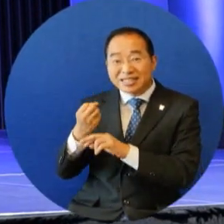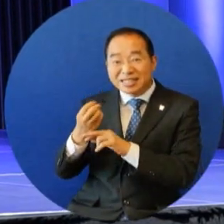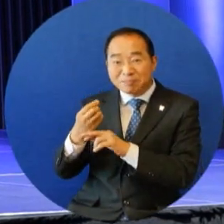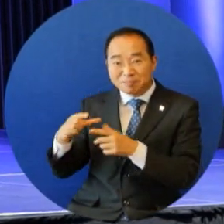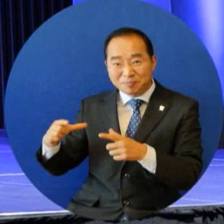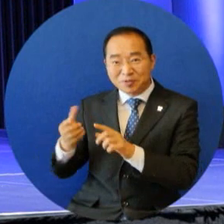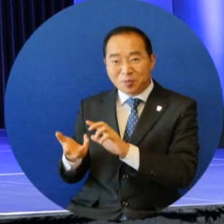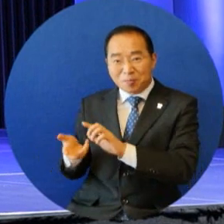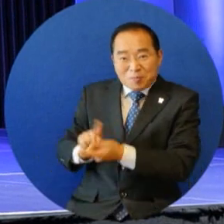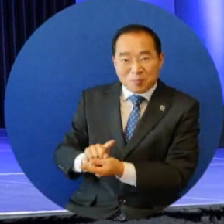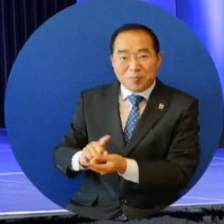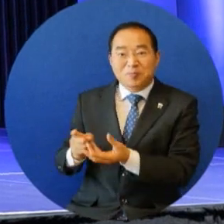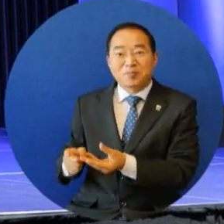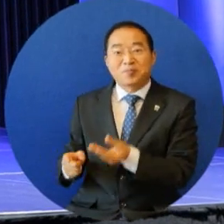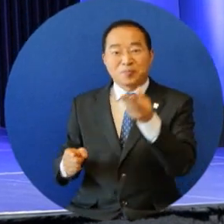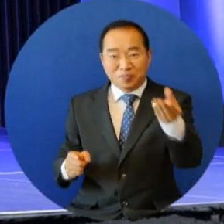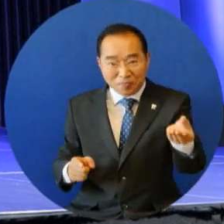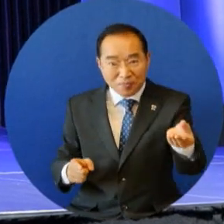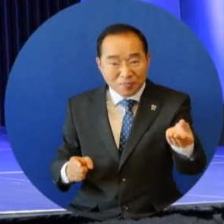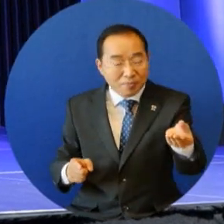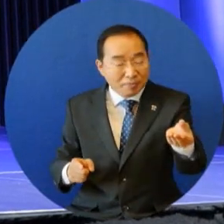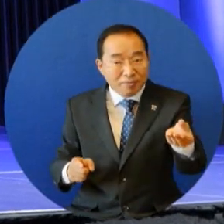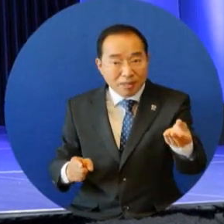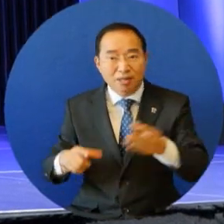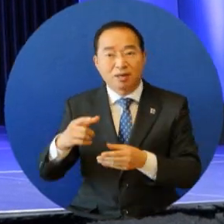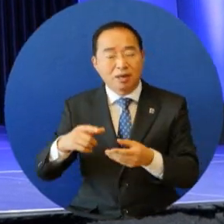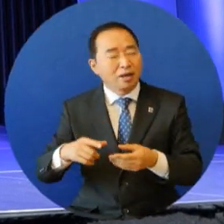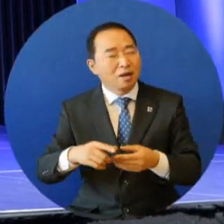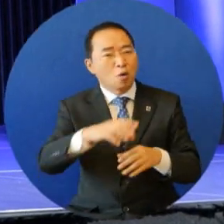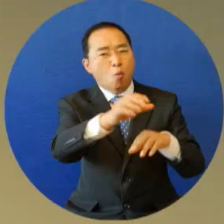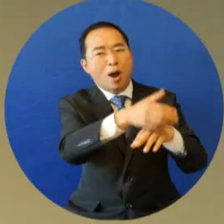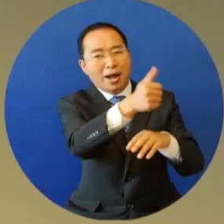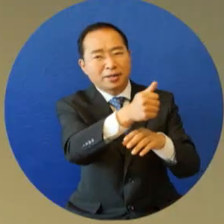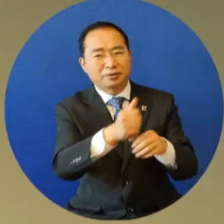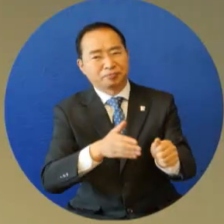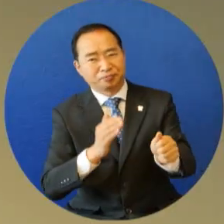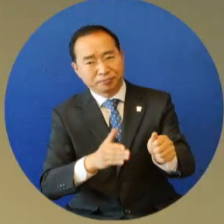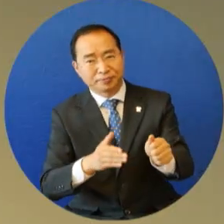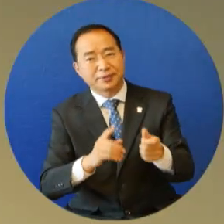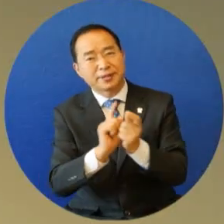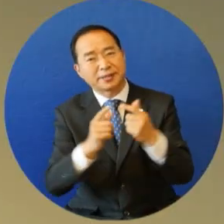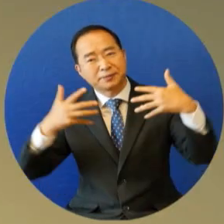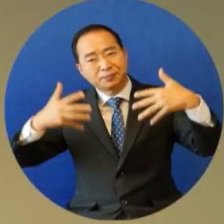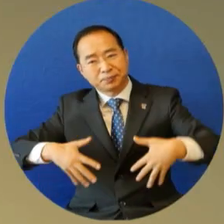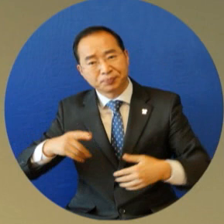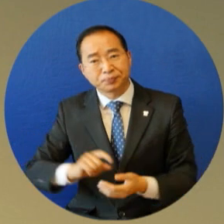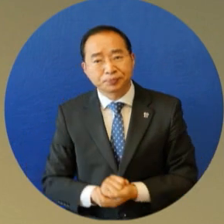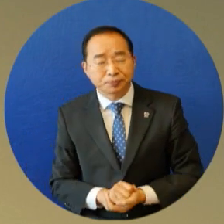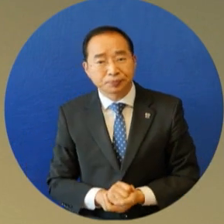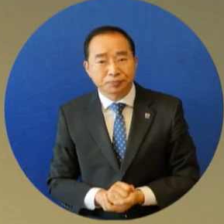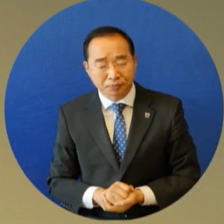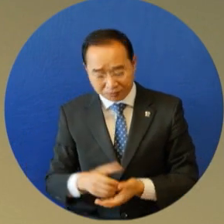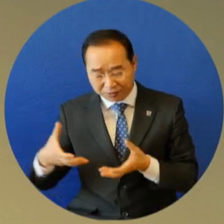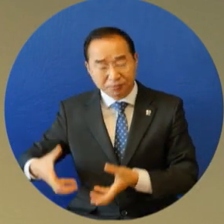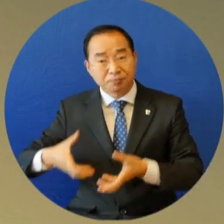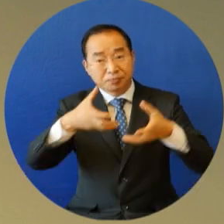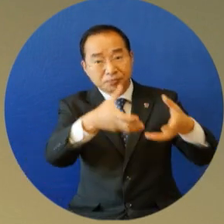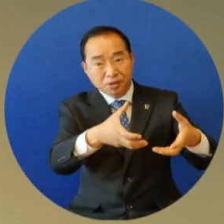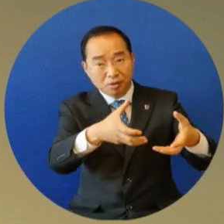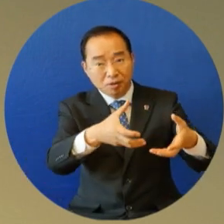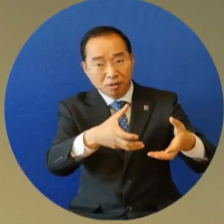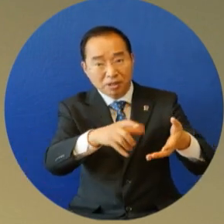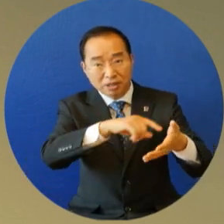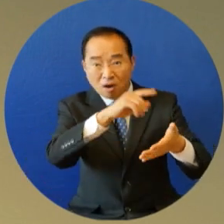금괴를 왕한테 빌려주면서 왕하고 딜을 해요. 왕께서는 이 돈을 저희한테 영구적으로 갚으시지